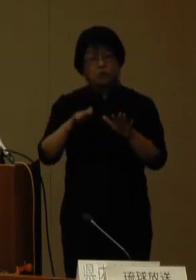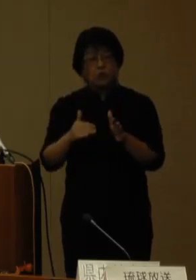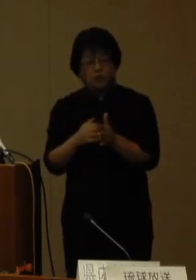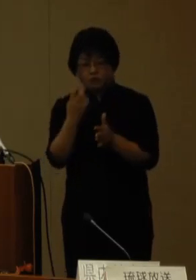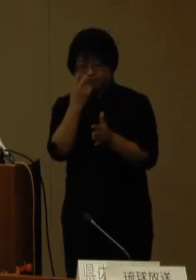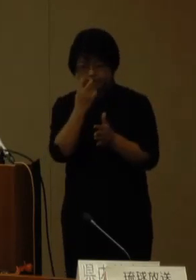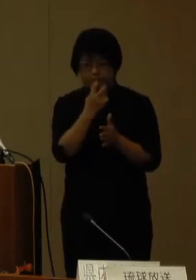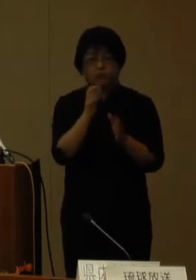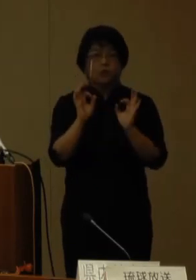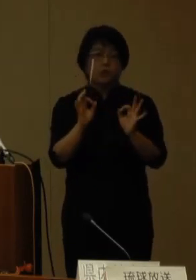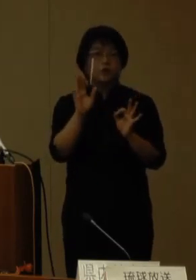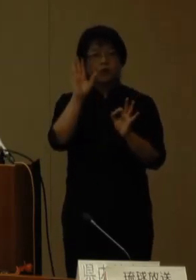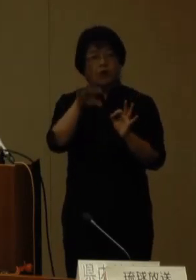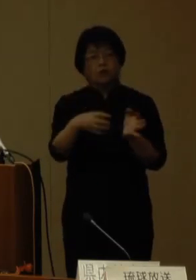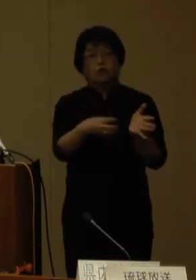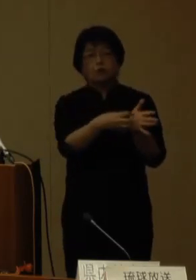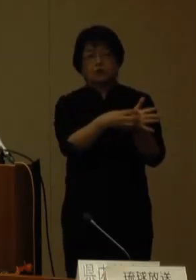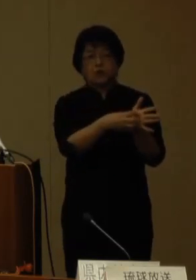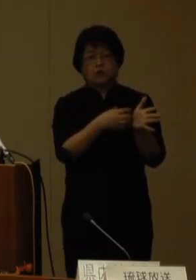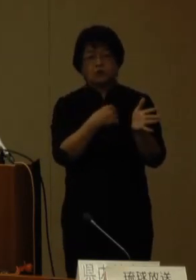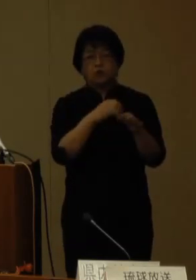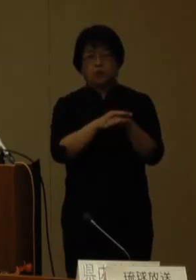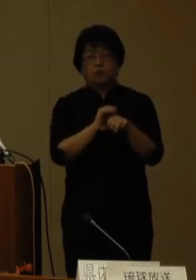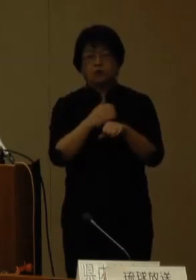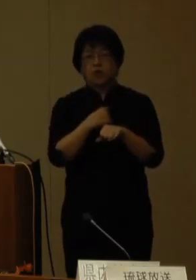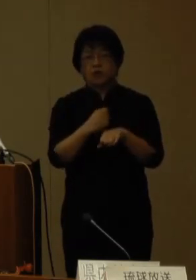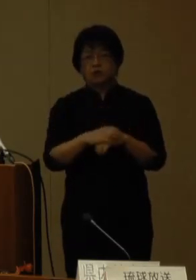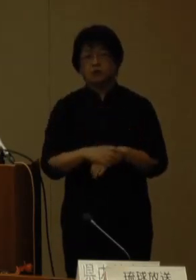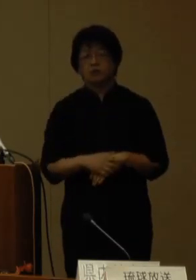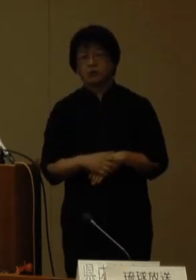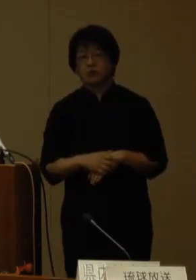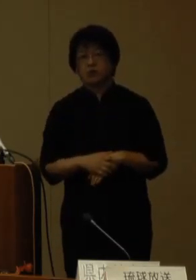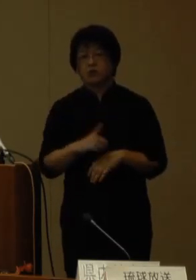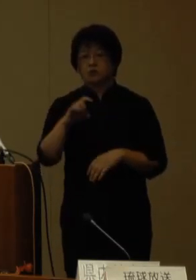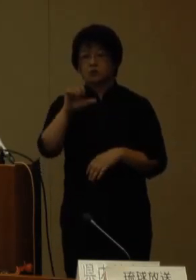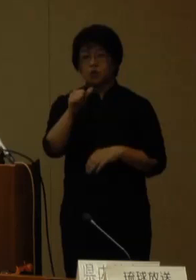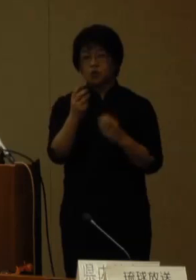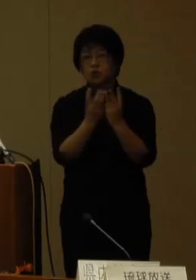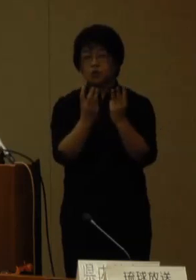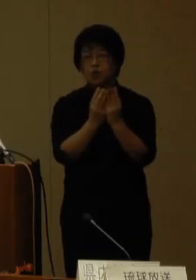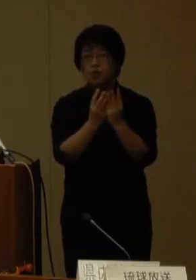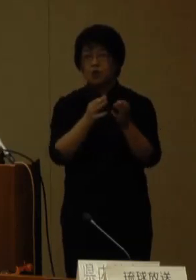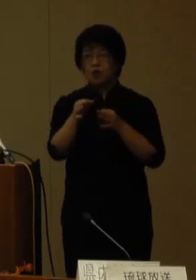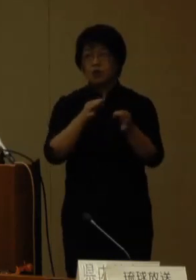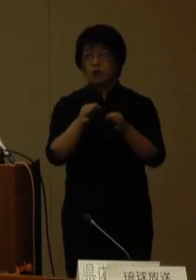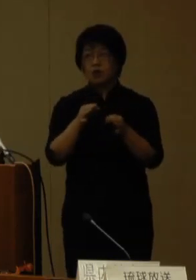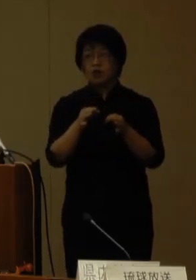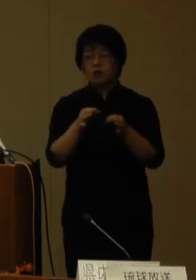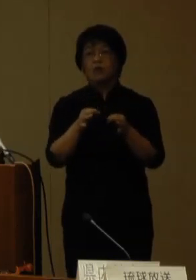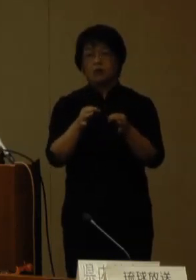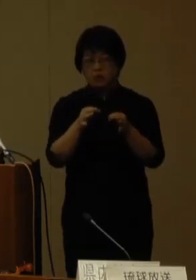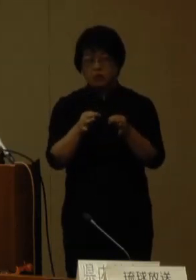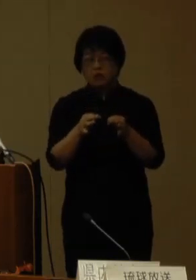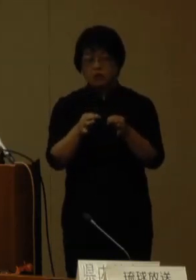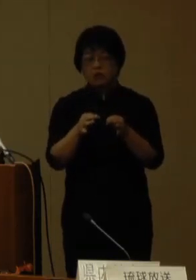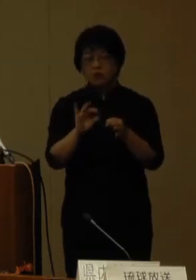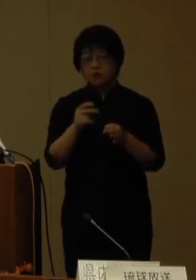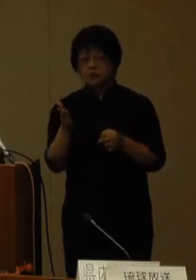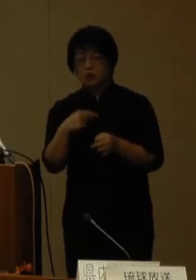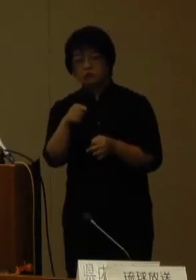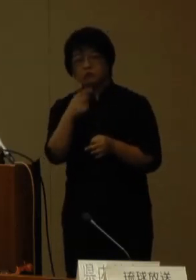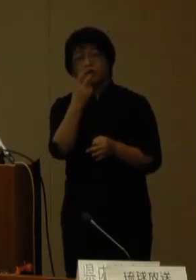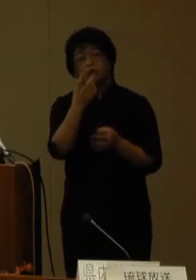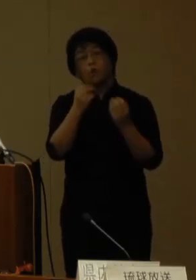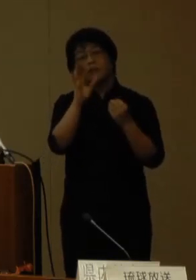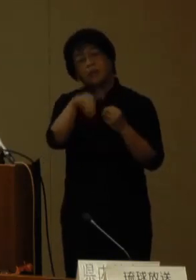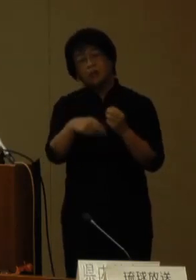からということにしておりますので、はい、 それは15店舗変わりないですかね。 いや、それは確認をしてからということですので、よろしくお